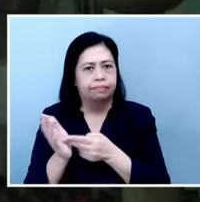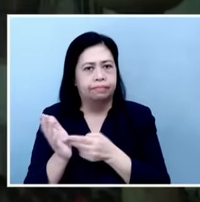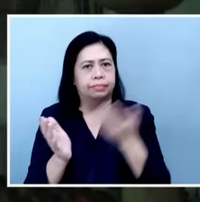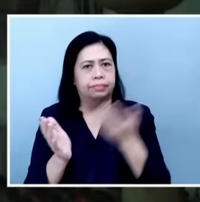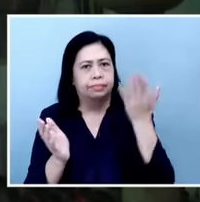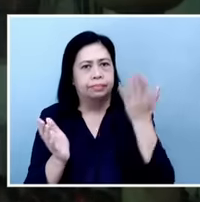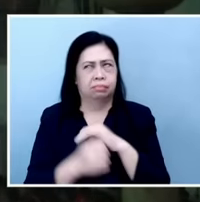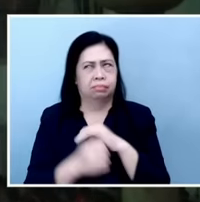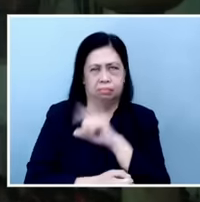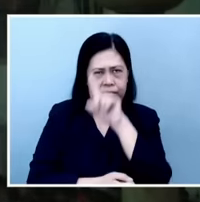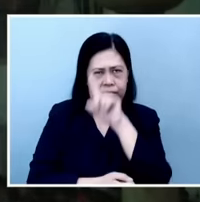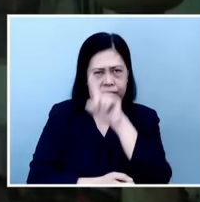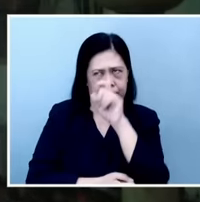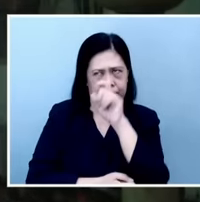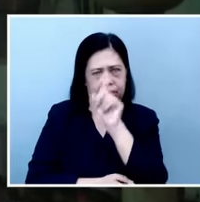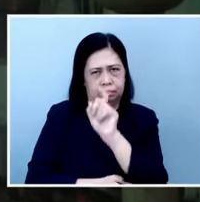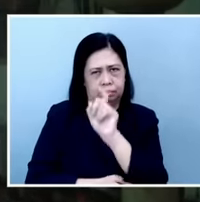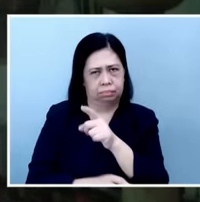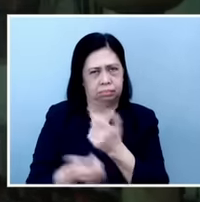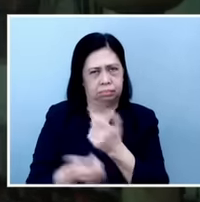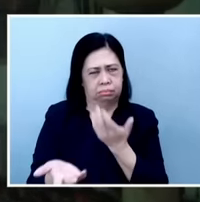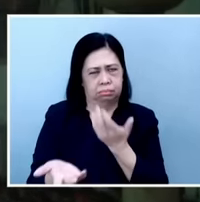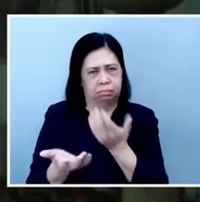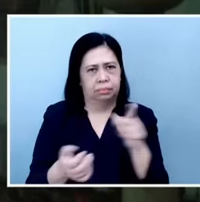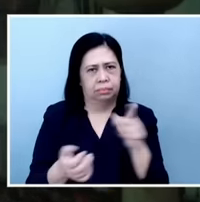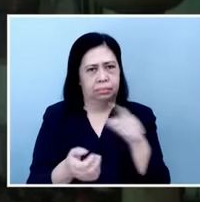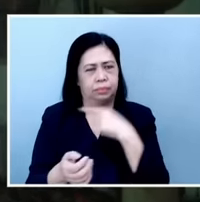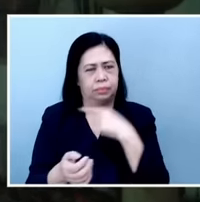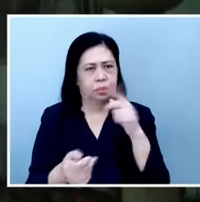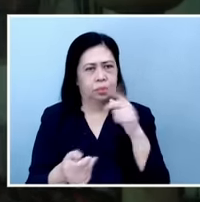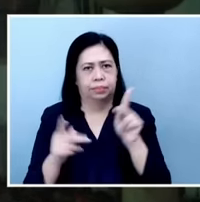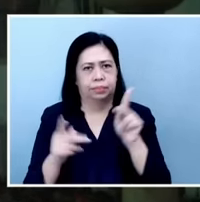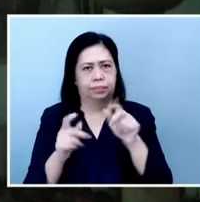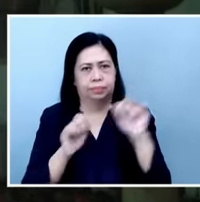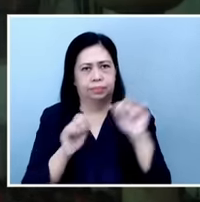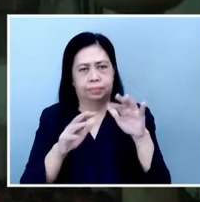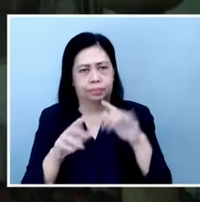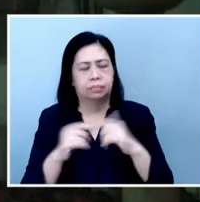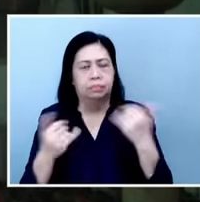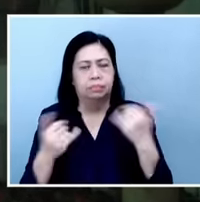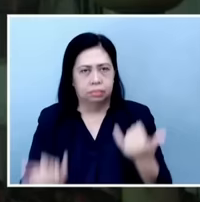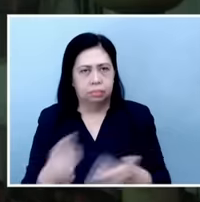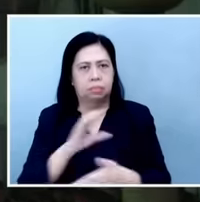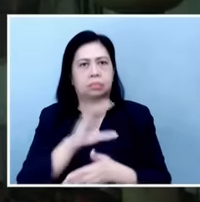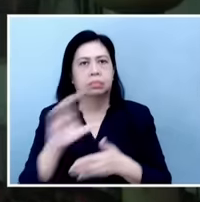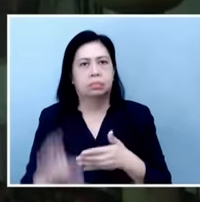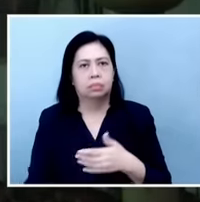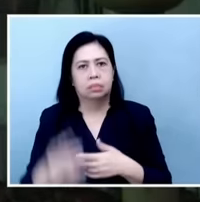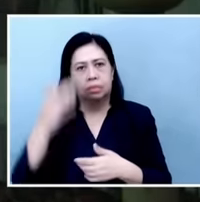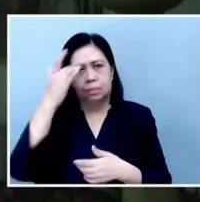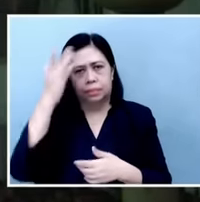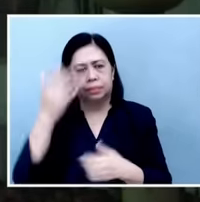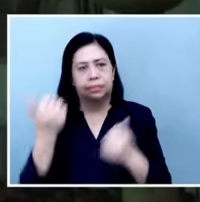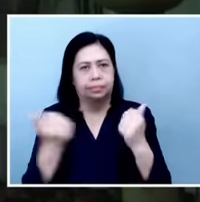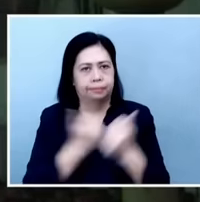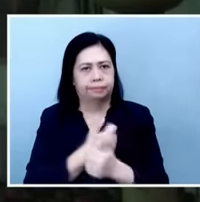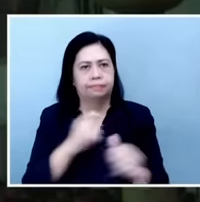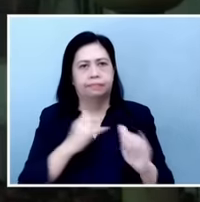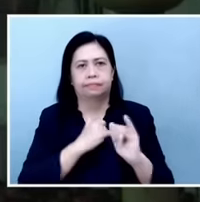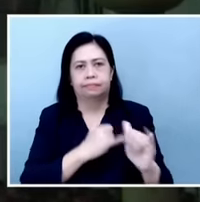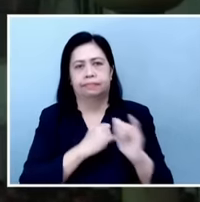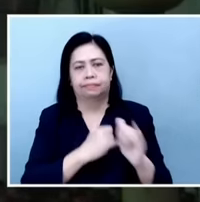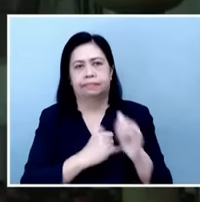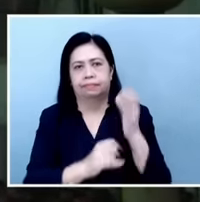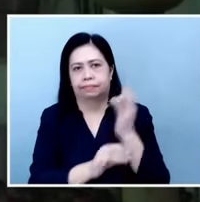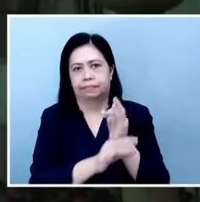kwenestyon ang debosyon ng mga namamanata. Pero ganap silang nagbago at ngayon kapwa na deboto